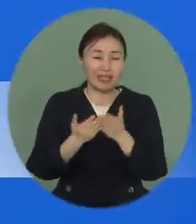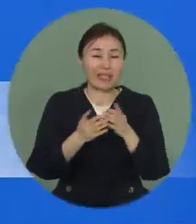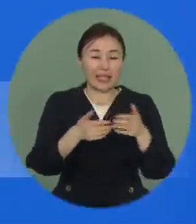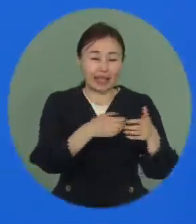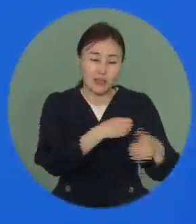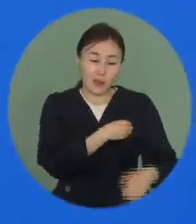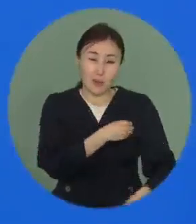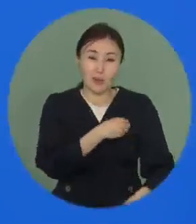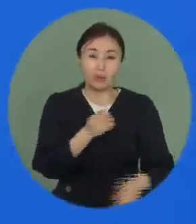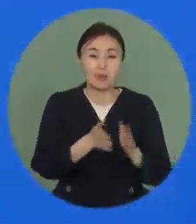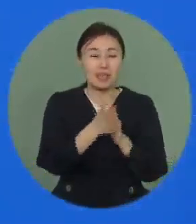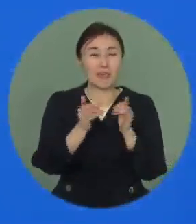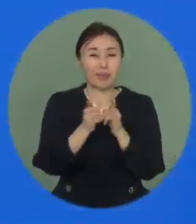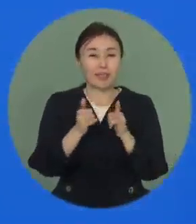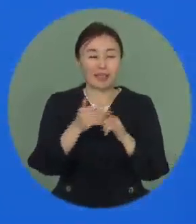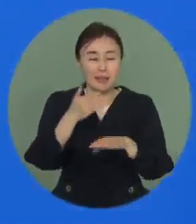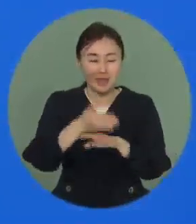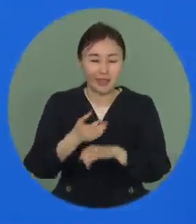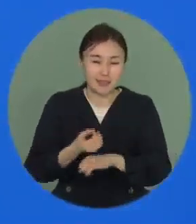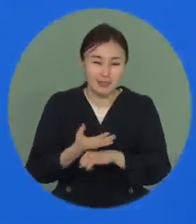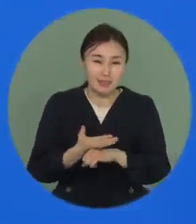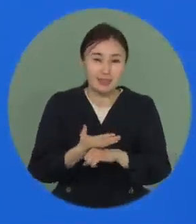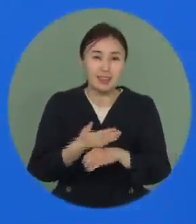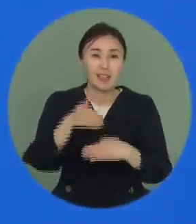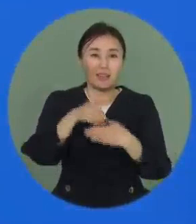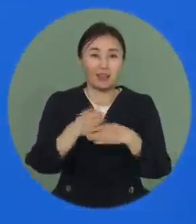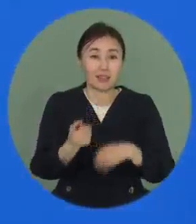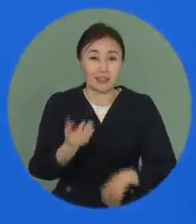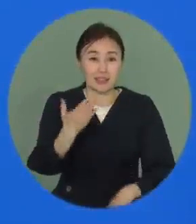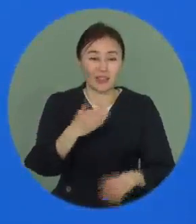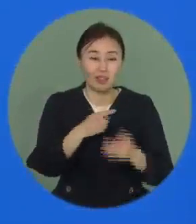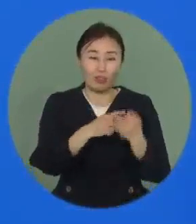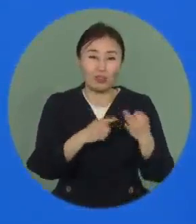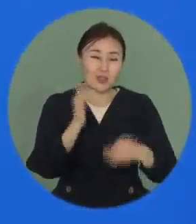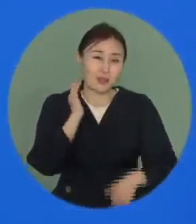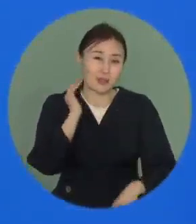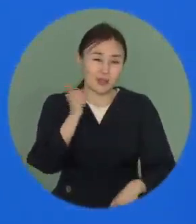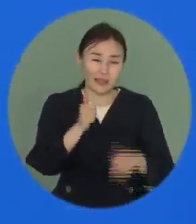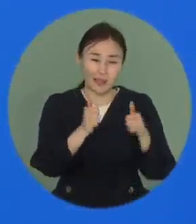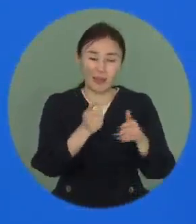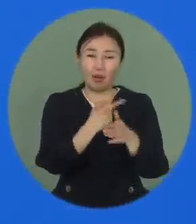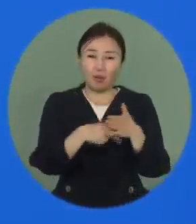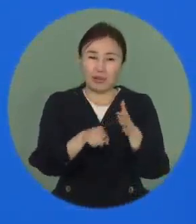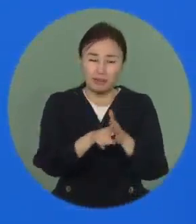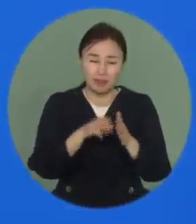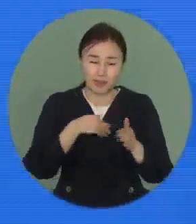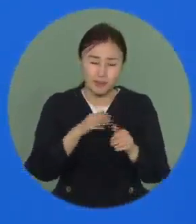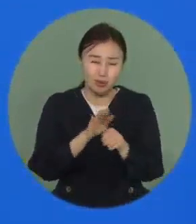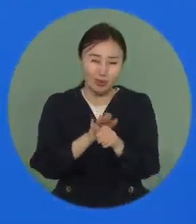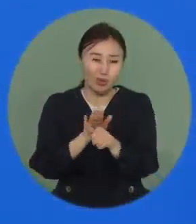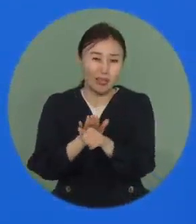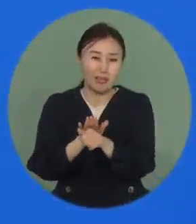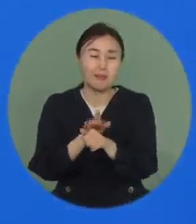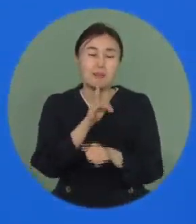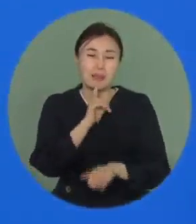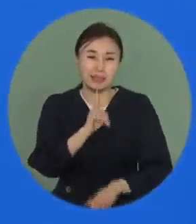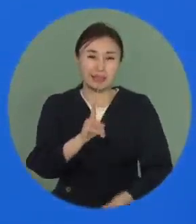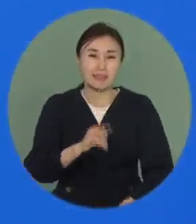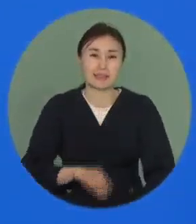감사 드린다면 총선 승리와 윤석열 정권 심판을 위해 온몸을 던질 것이라고